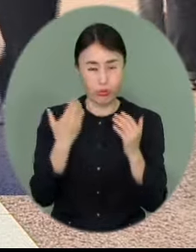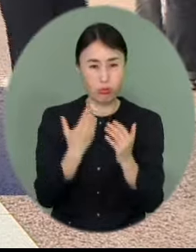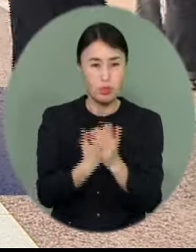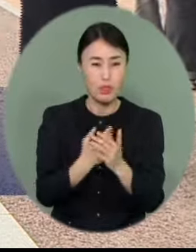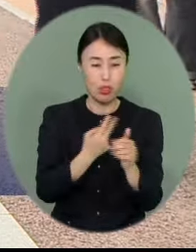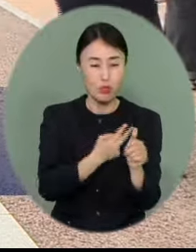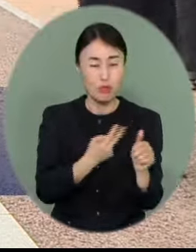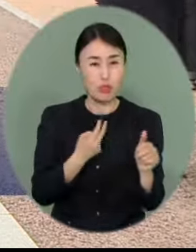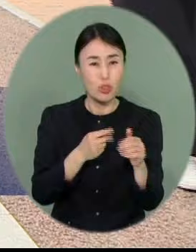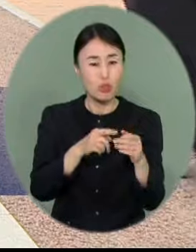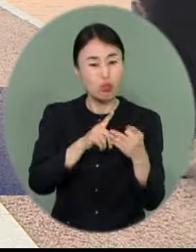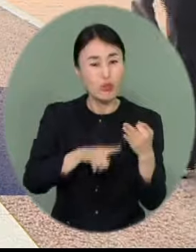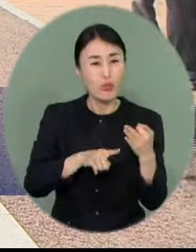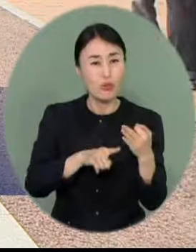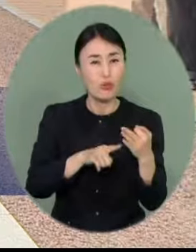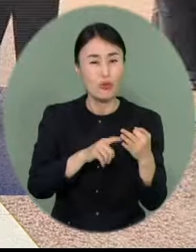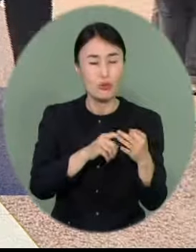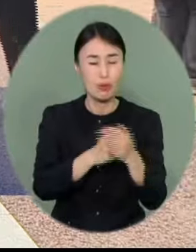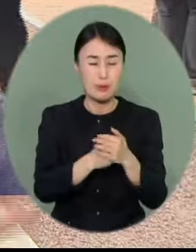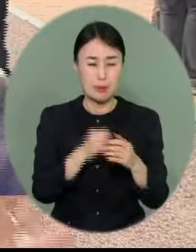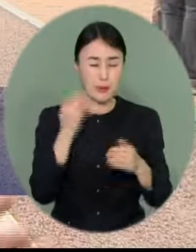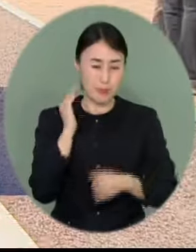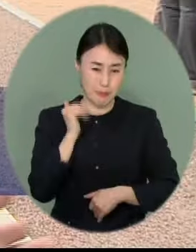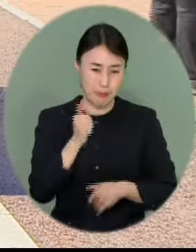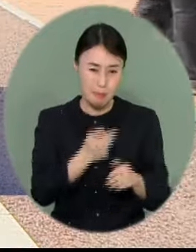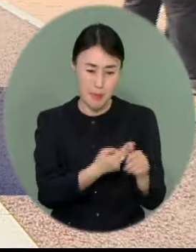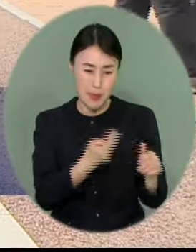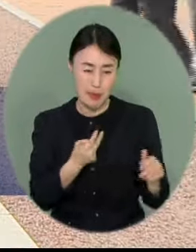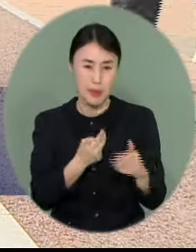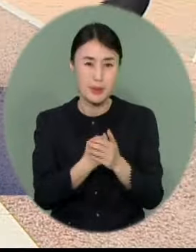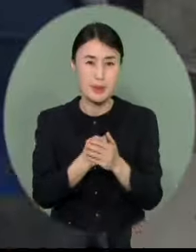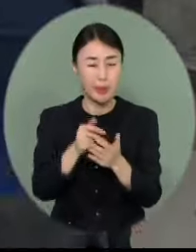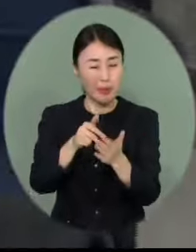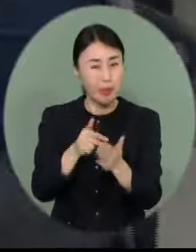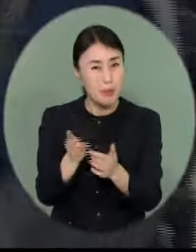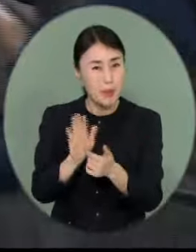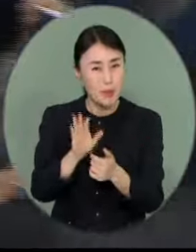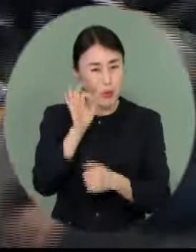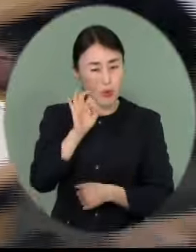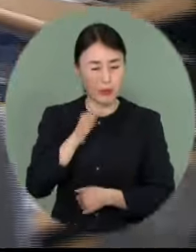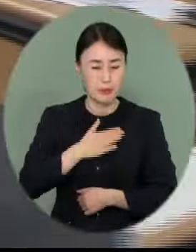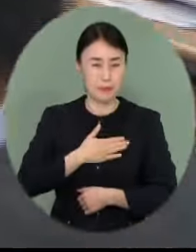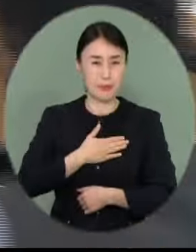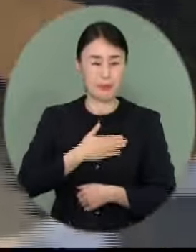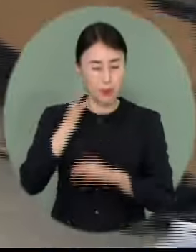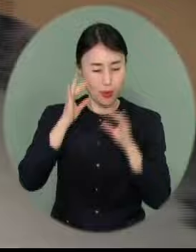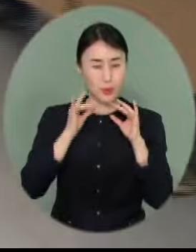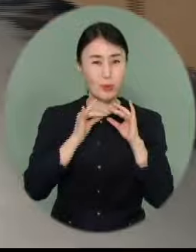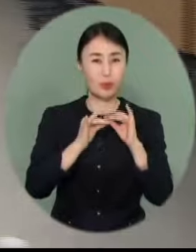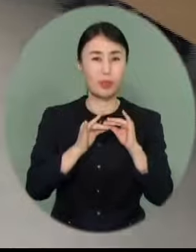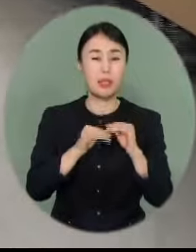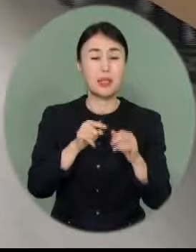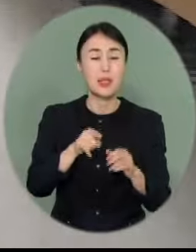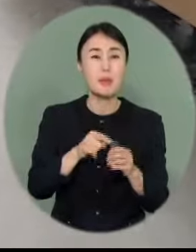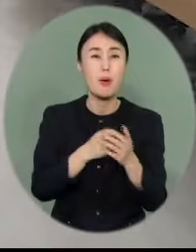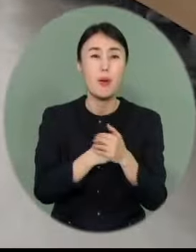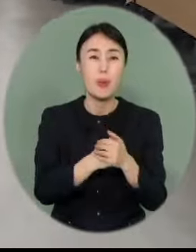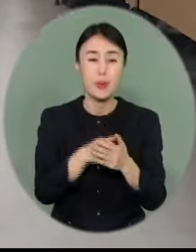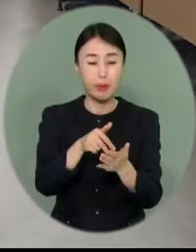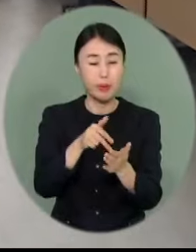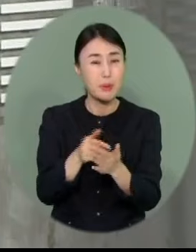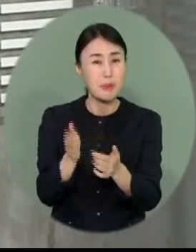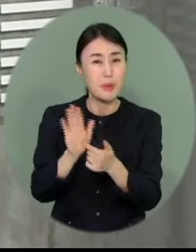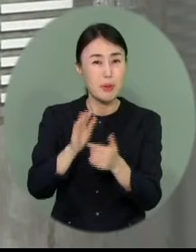탄핵 시국선언을 많이 하고 있는 걸 좀 보고 마음과 맞는 다른 친구와 함께 지역 시민단체들은 이번 시국회의 내용을